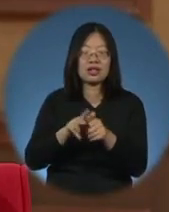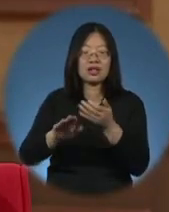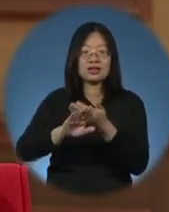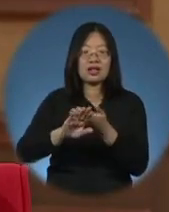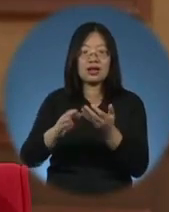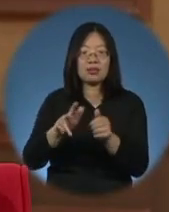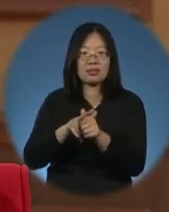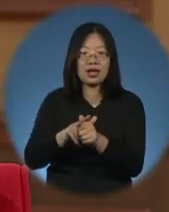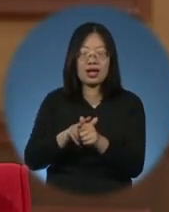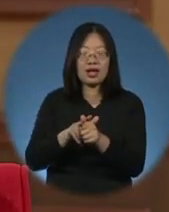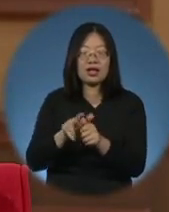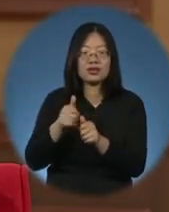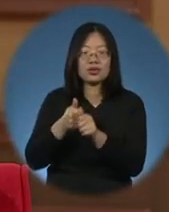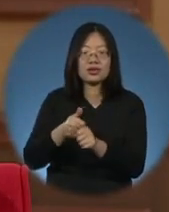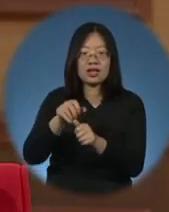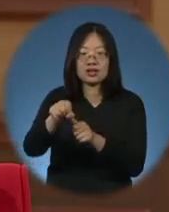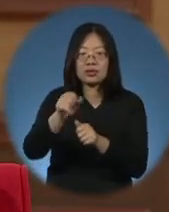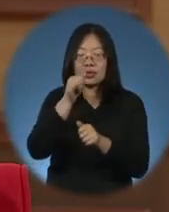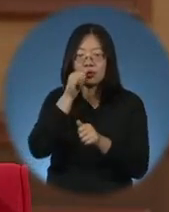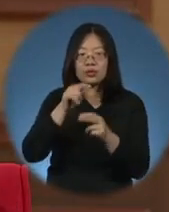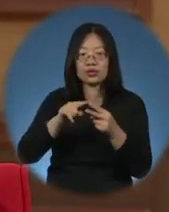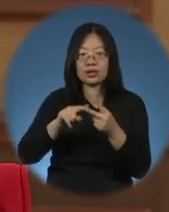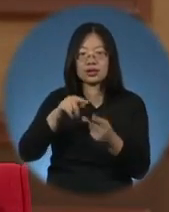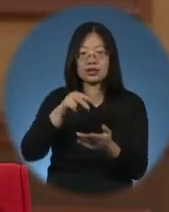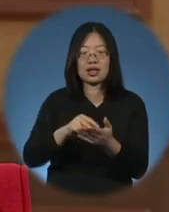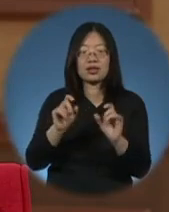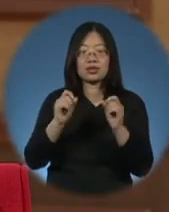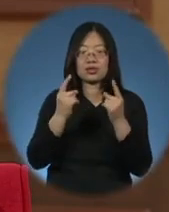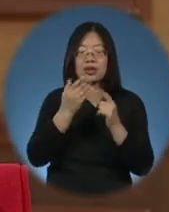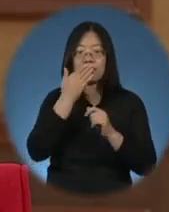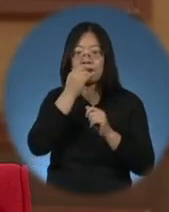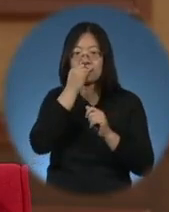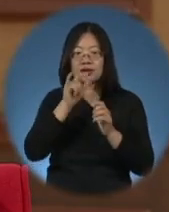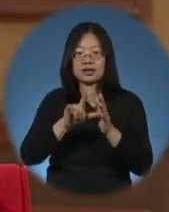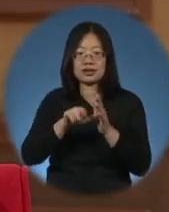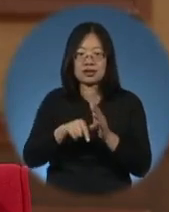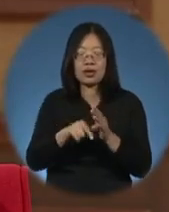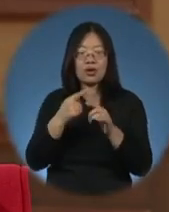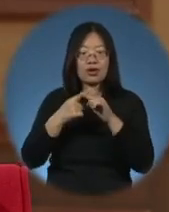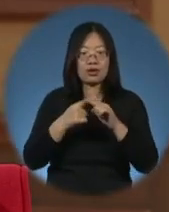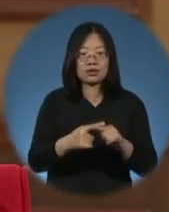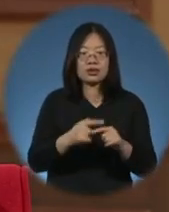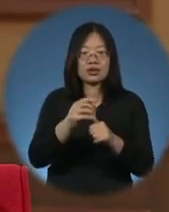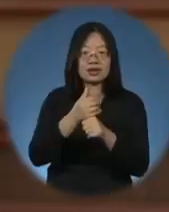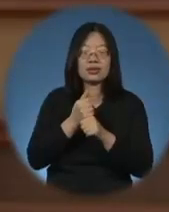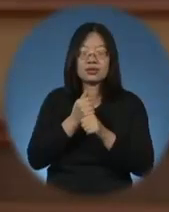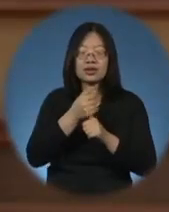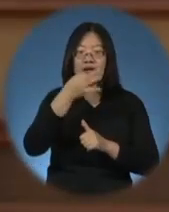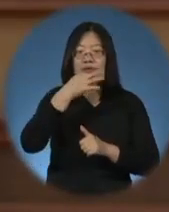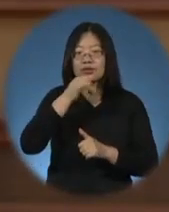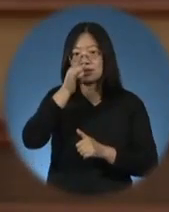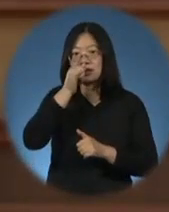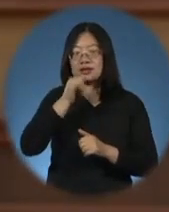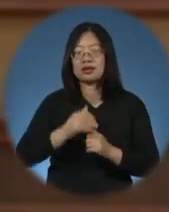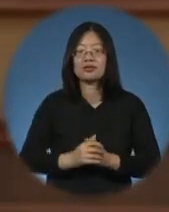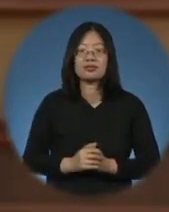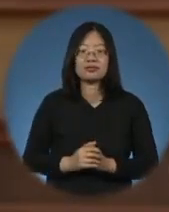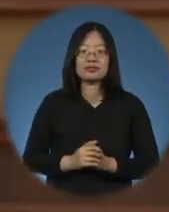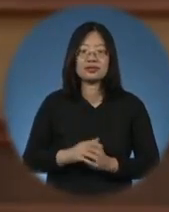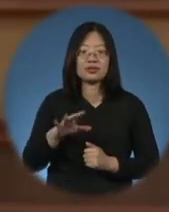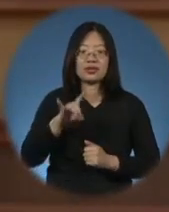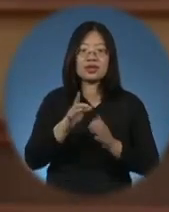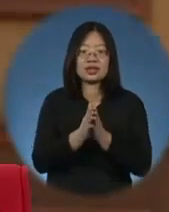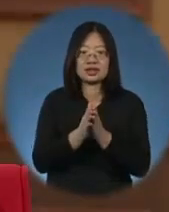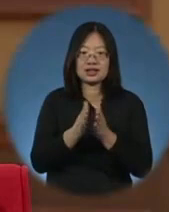상대편의 말을 쫓아가서 잡을 수도 잡을 있잖아요. 수도 있고. 그 두 가지 상황이 동시에 가능할 때는 무조건 잡는 게 유리합니다. 아. 예. 그래서